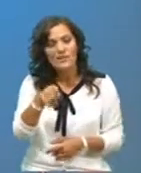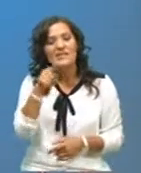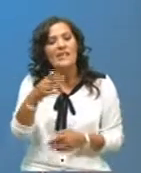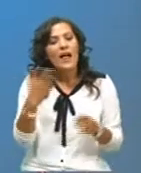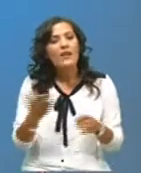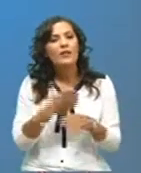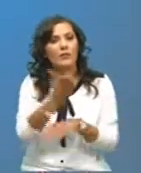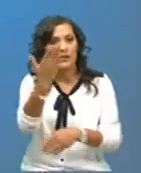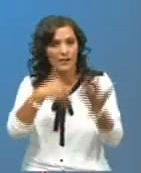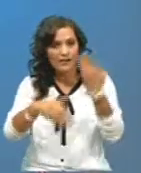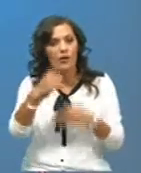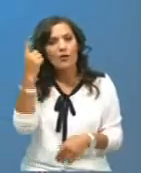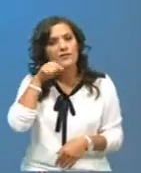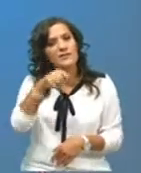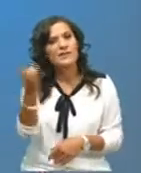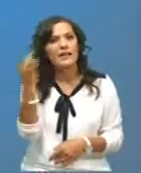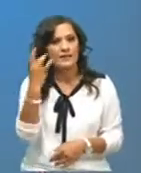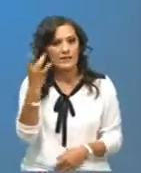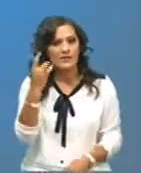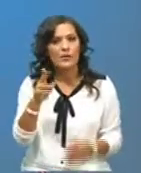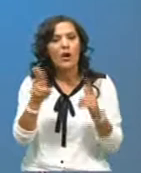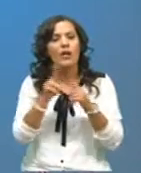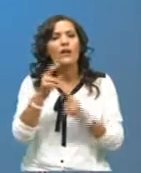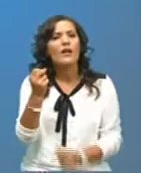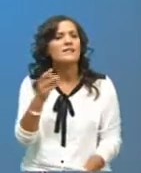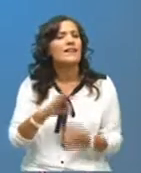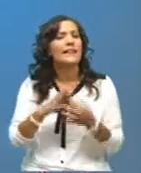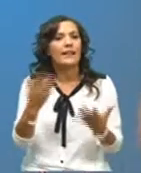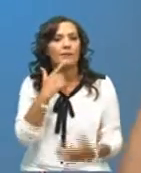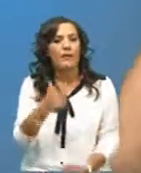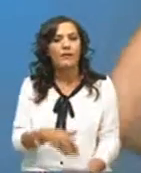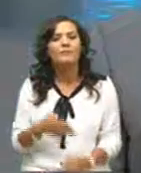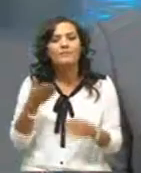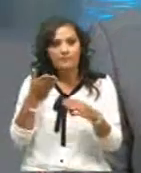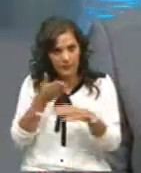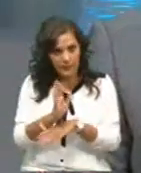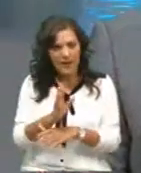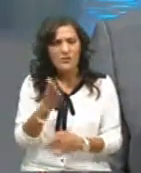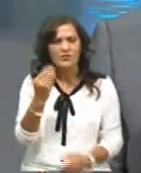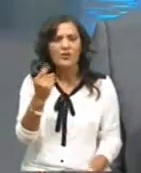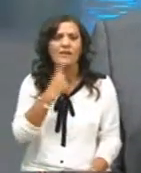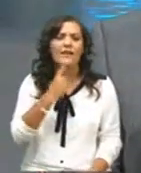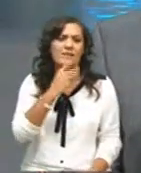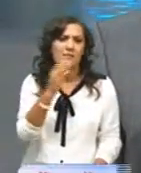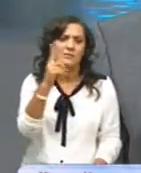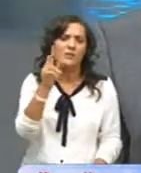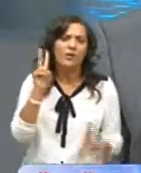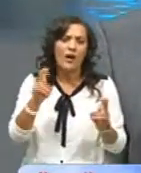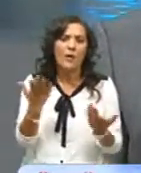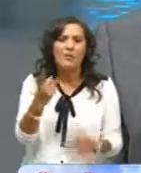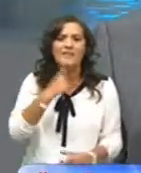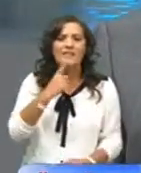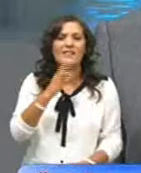doğrusunu Siz anlatacaksın Bu nasıl Ben dinleyeceğiz Kolon kanseri nedir hocam Evet gerçekten sevimsiz bir konu ama